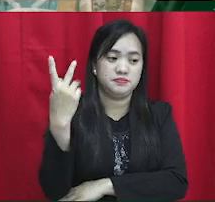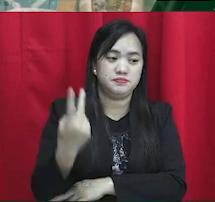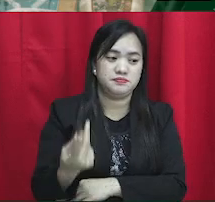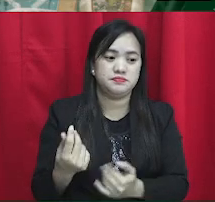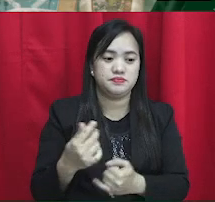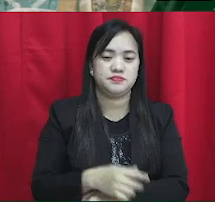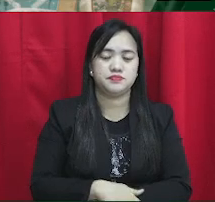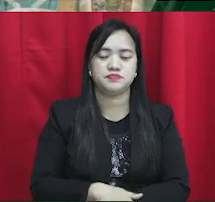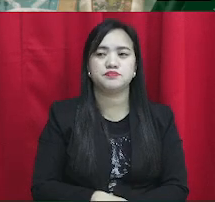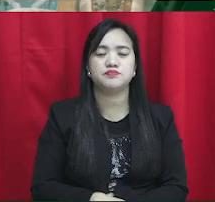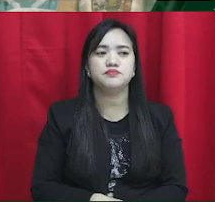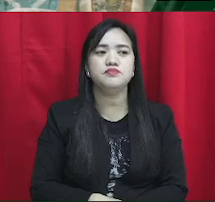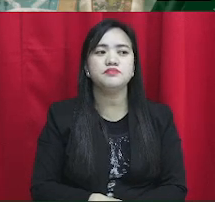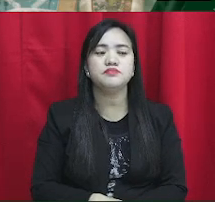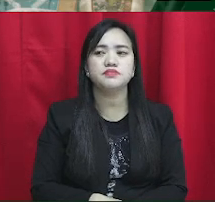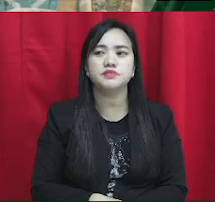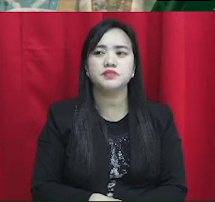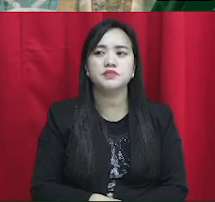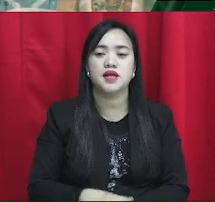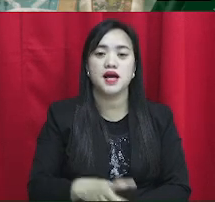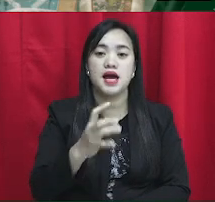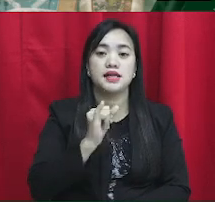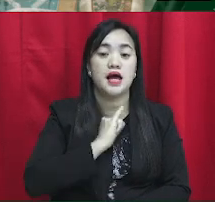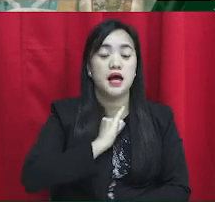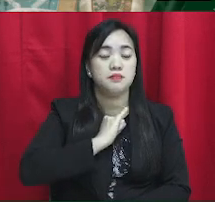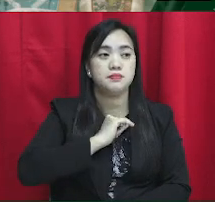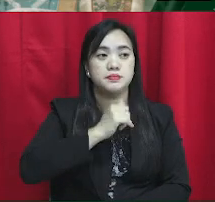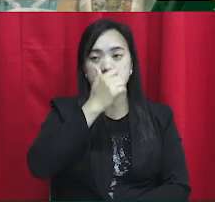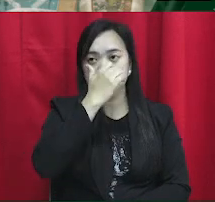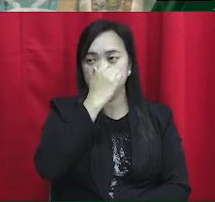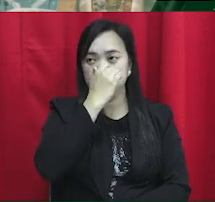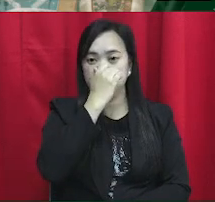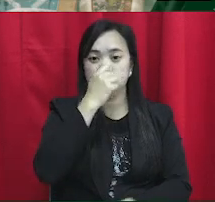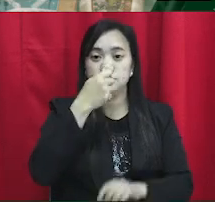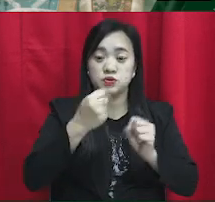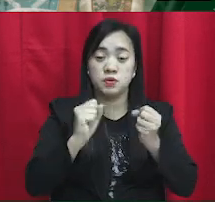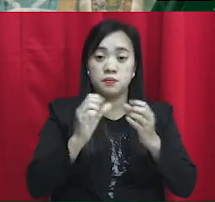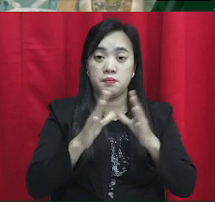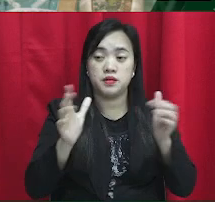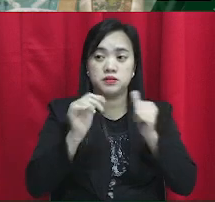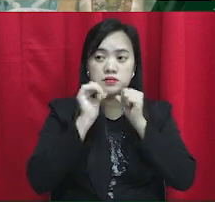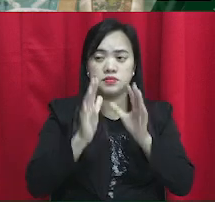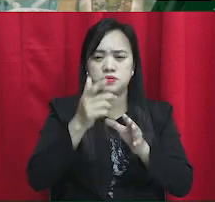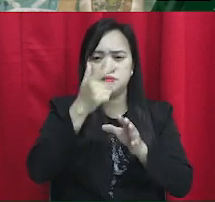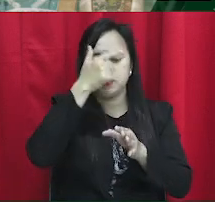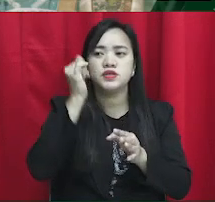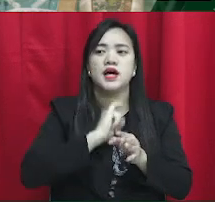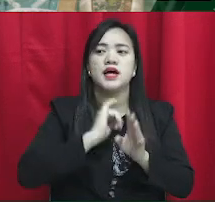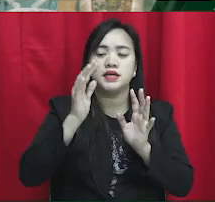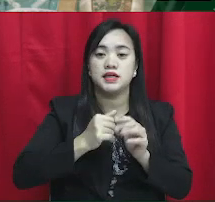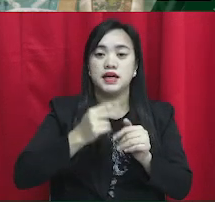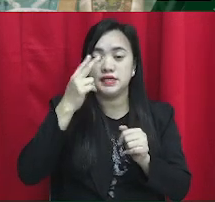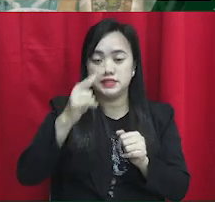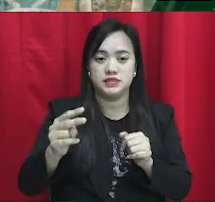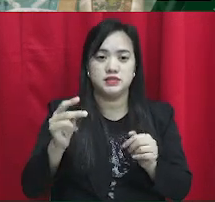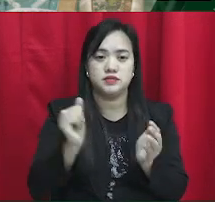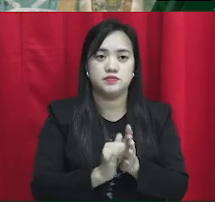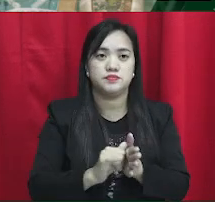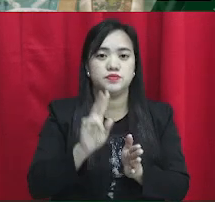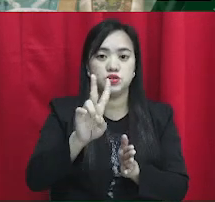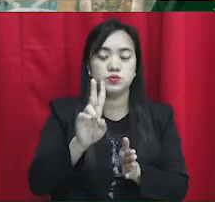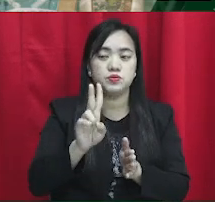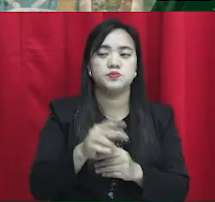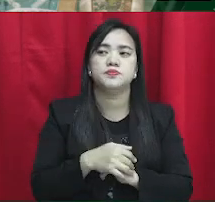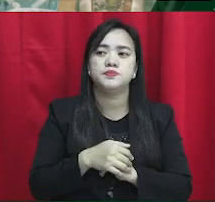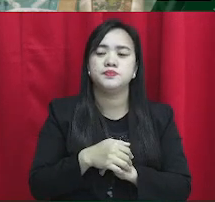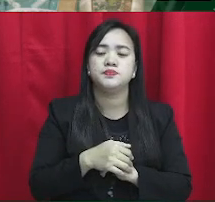Paano. Kaya natutuwa ako dahil pinagpala ako ng dalawang anak na nakikita ko sa kanila at lagi ko naman talagang sinasabi sa kanila